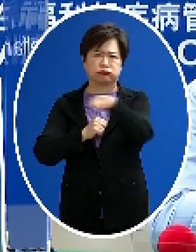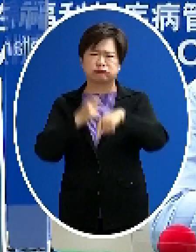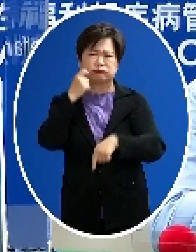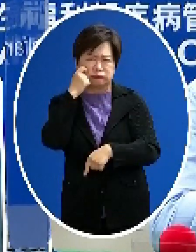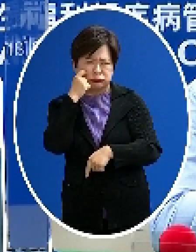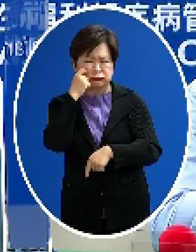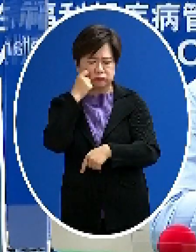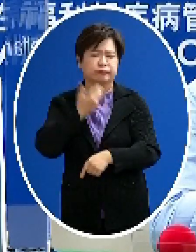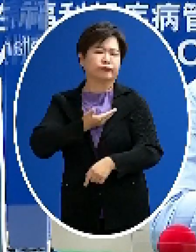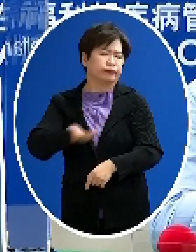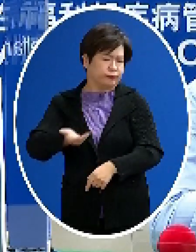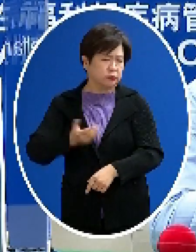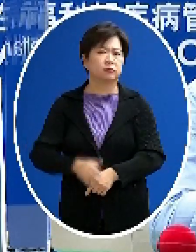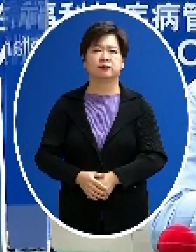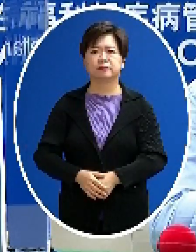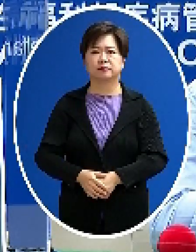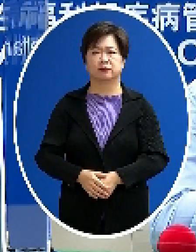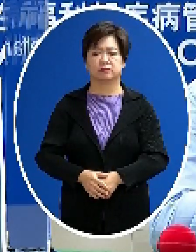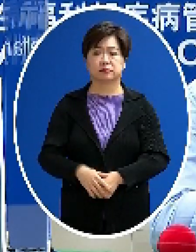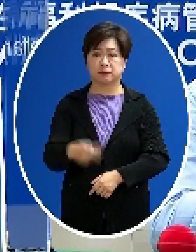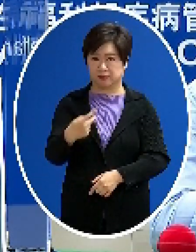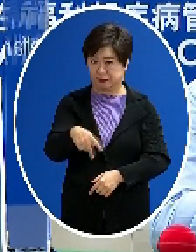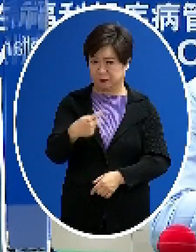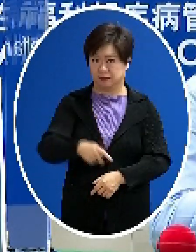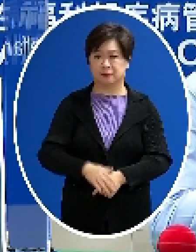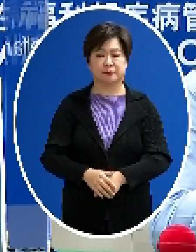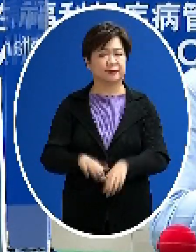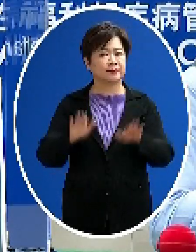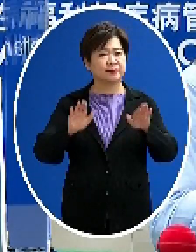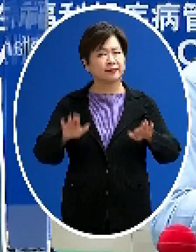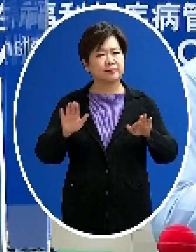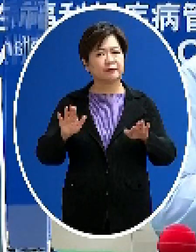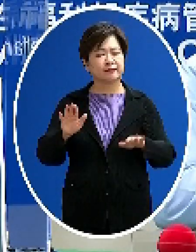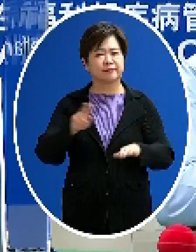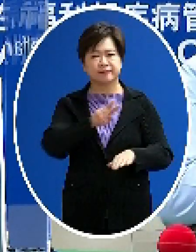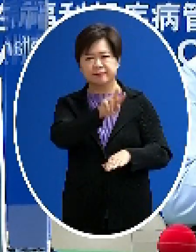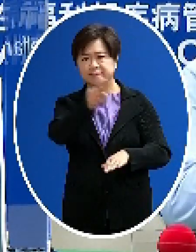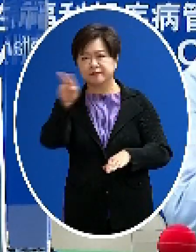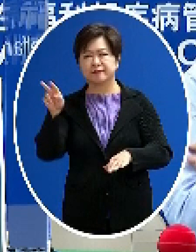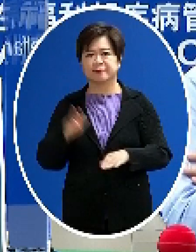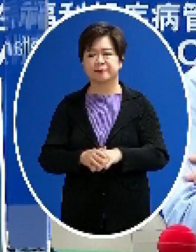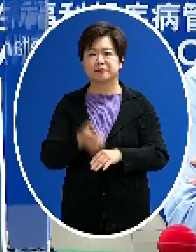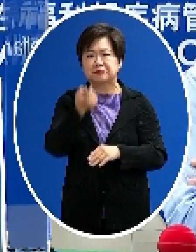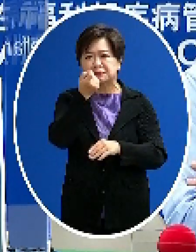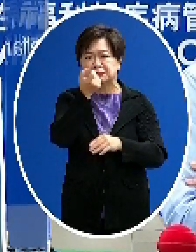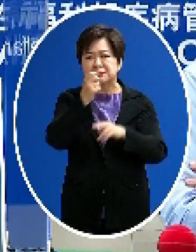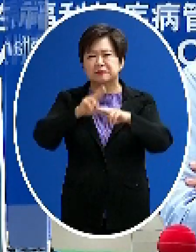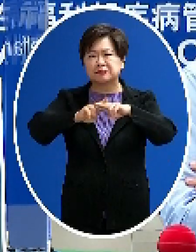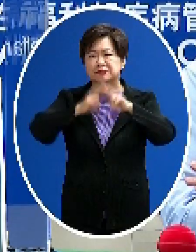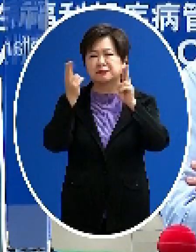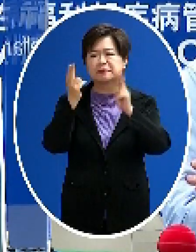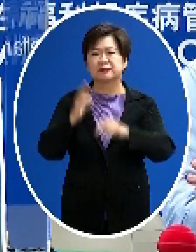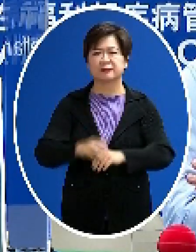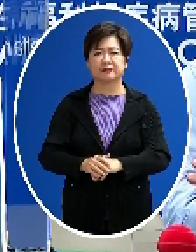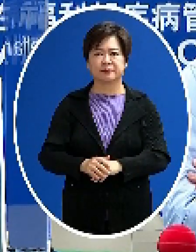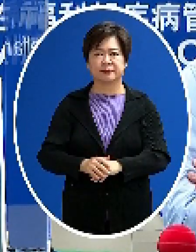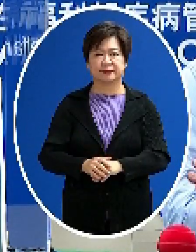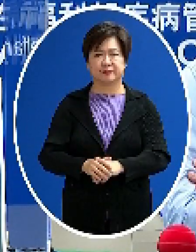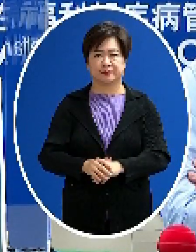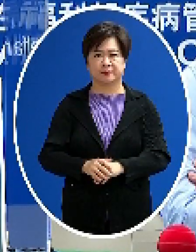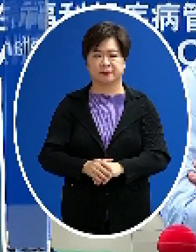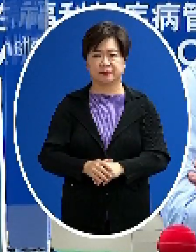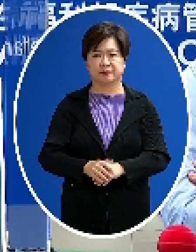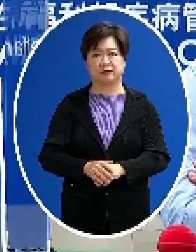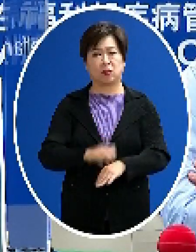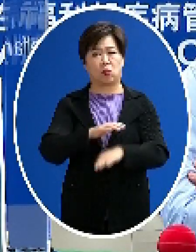要。然后另外就是现在大家都会哈，相对的哈，在微解封的情况下，哈，那也会有